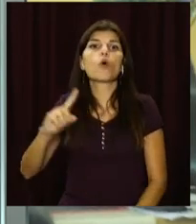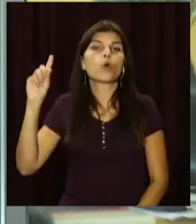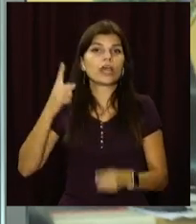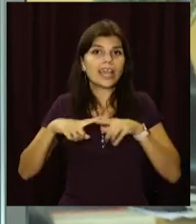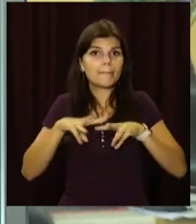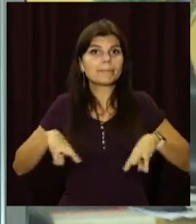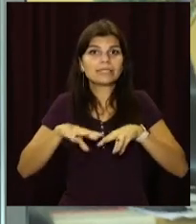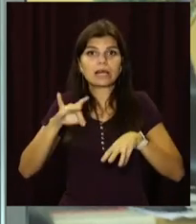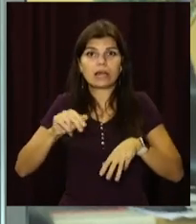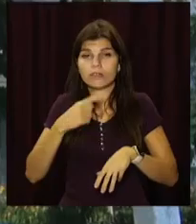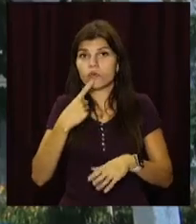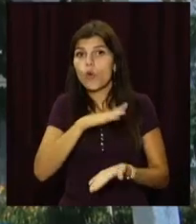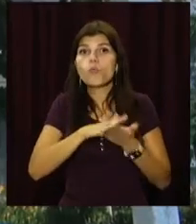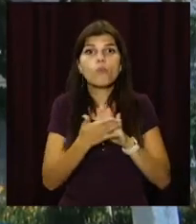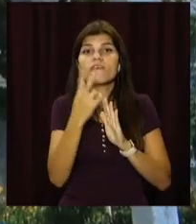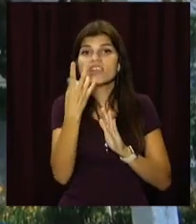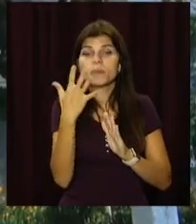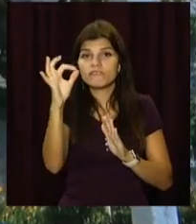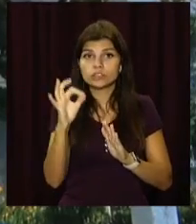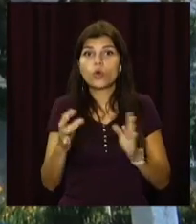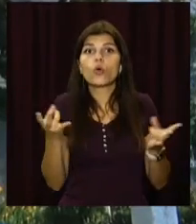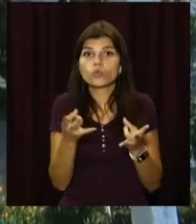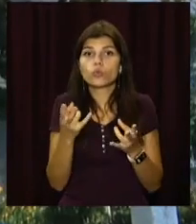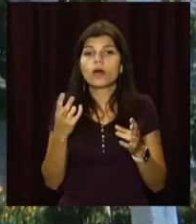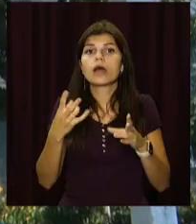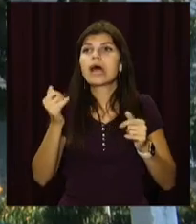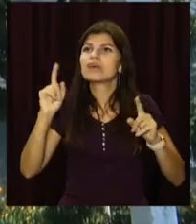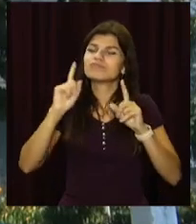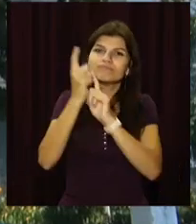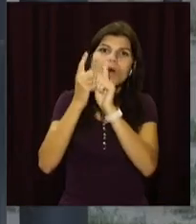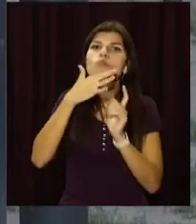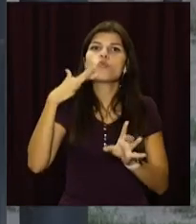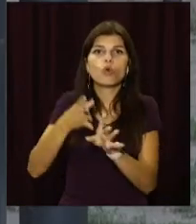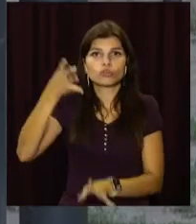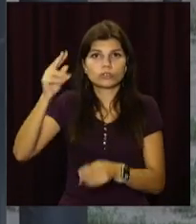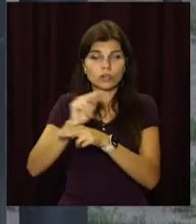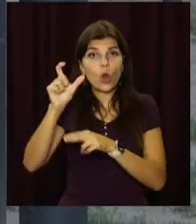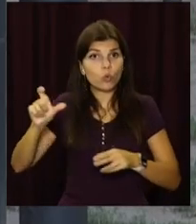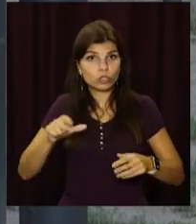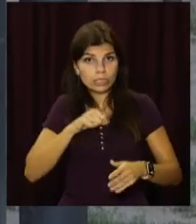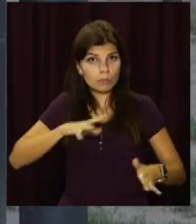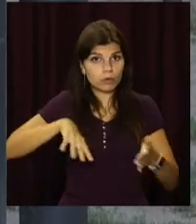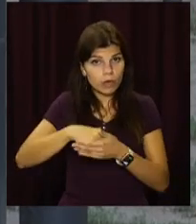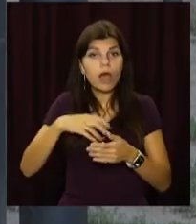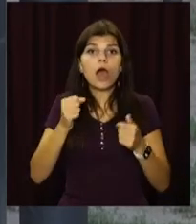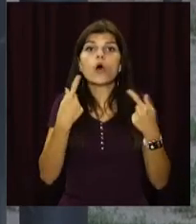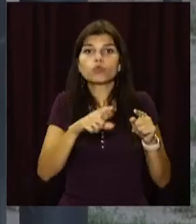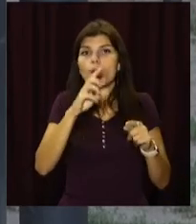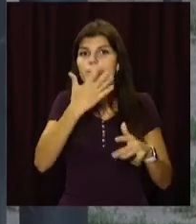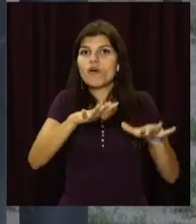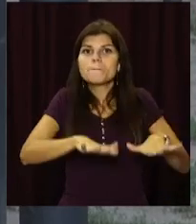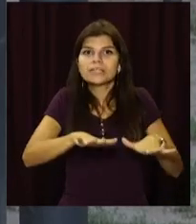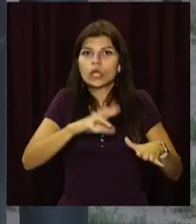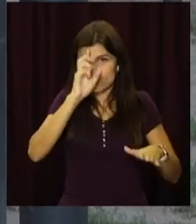раді. За умовами 25% від суми, потрібної на реконструкцію багатоповерхівок, сплачують мешканці. Решту сплачує міський